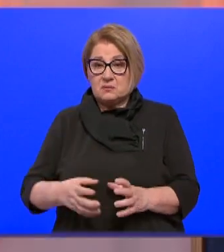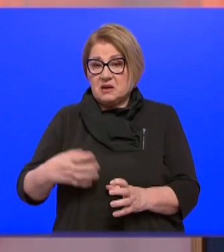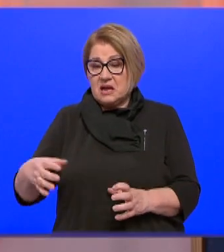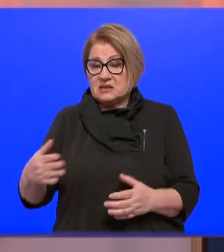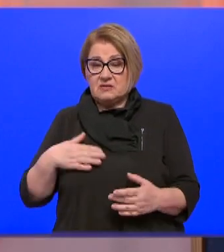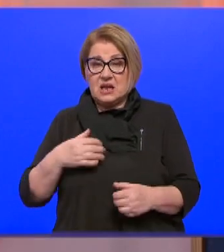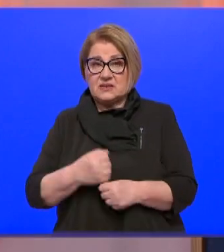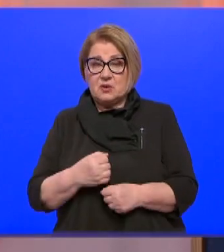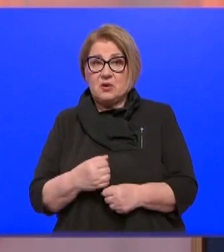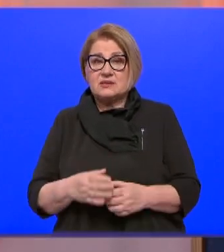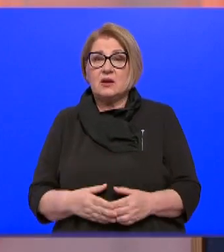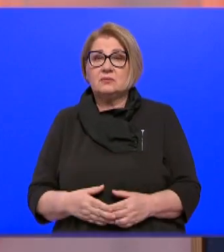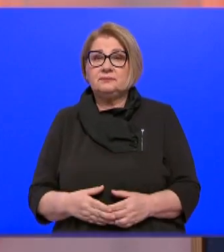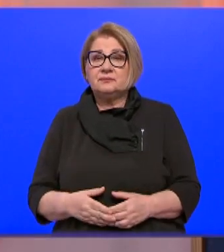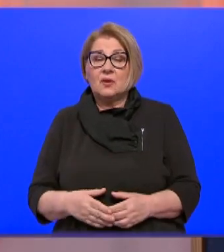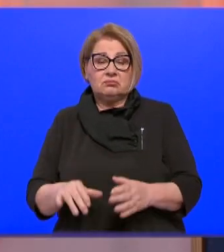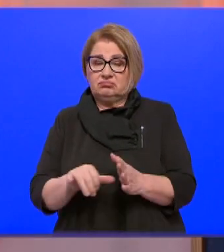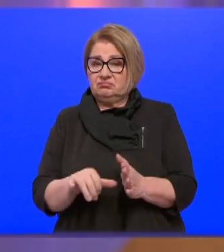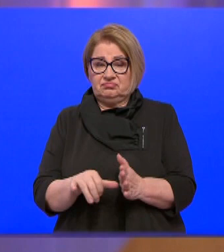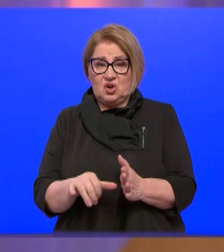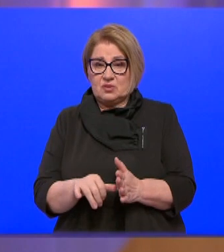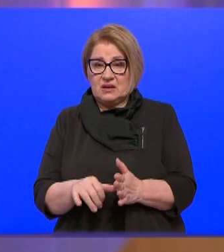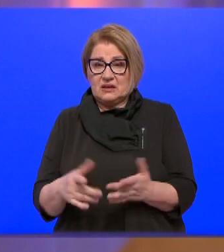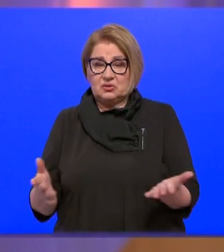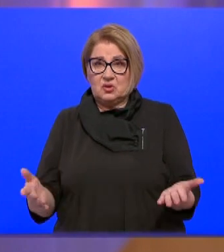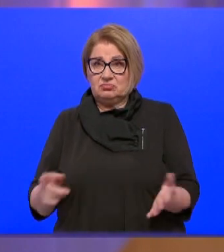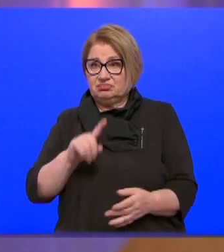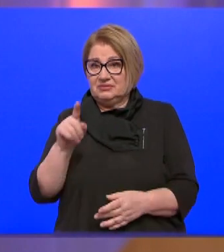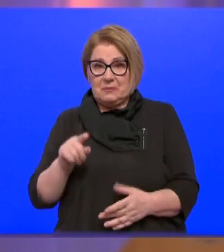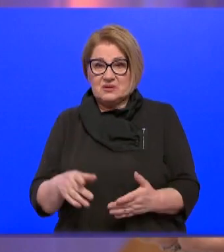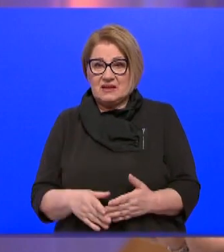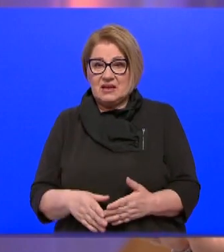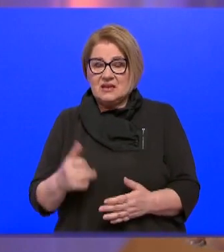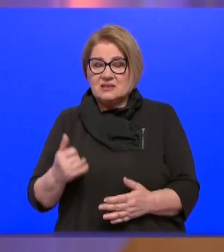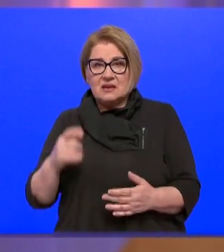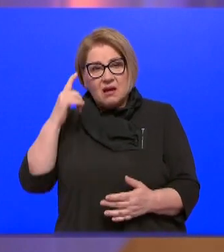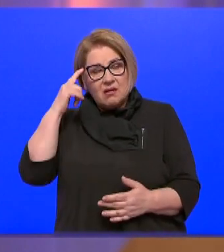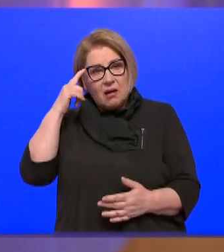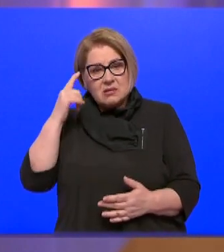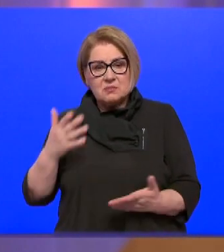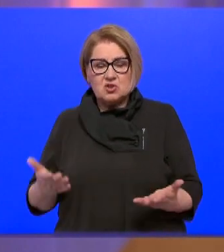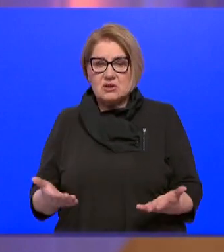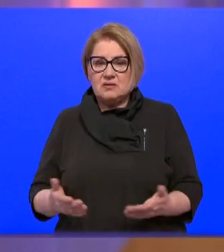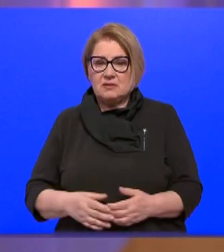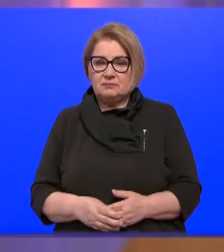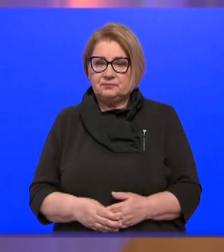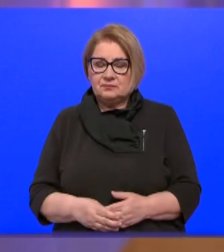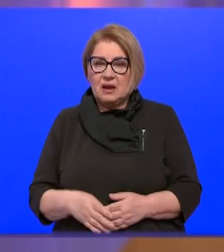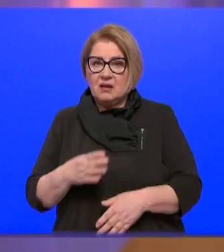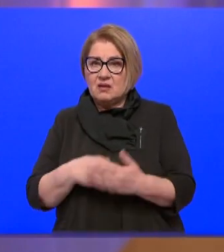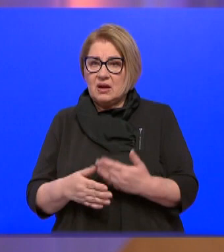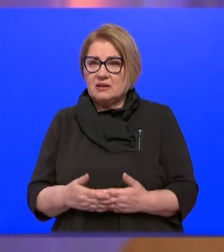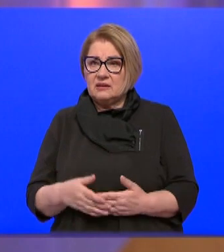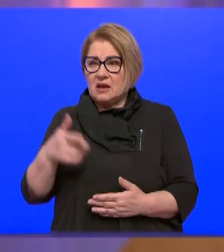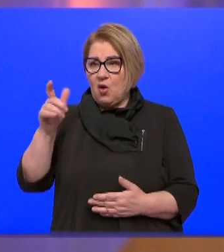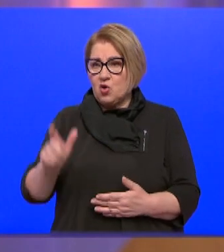svoj posao. A naravno, to je čisto normalno, to uopće ne dolazi u obzir. Sada to razmišljanje, nekakav je invaliditet i